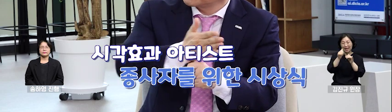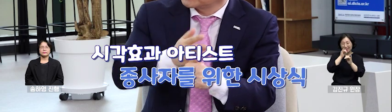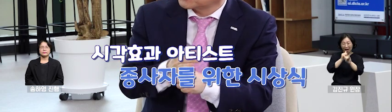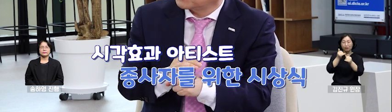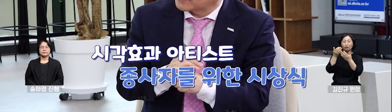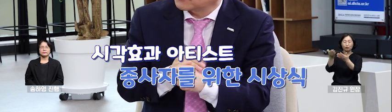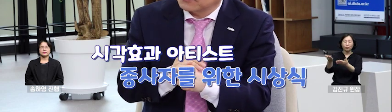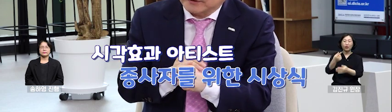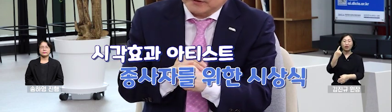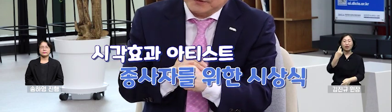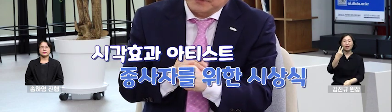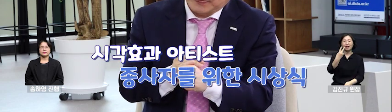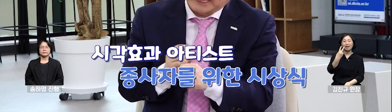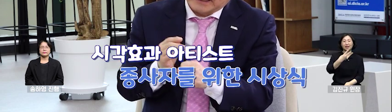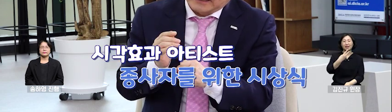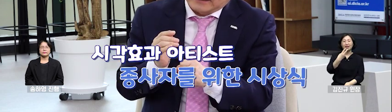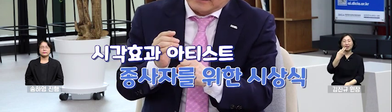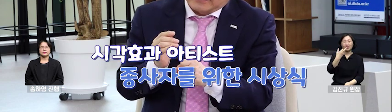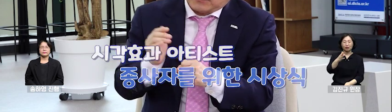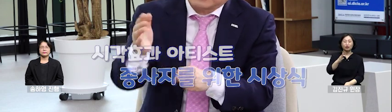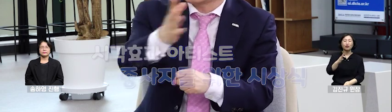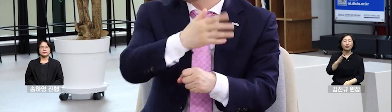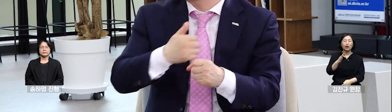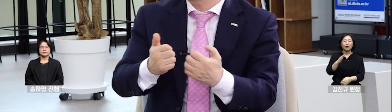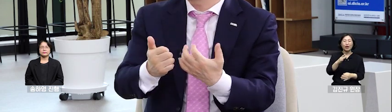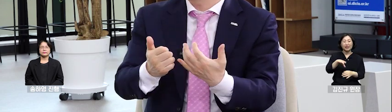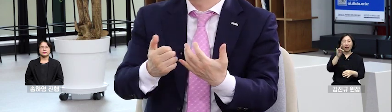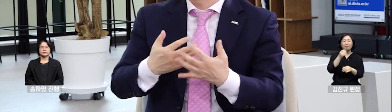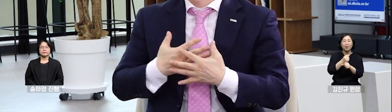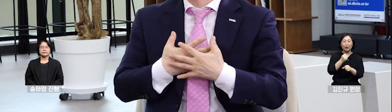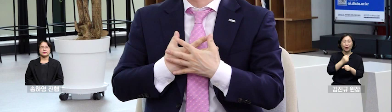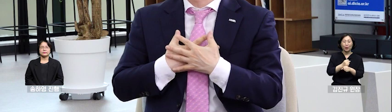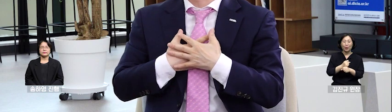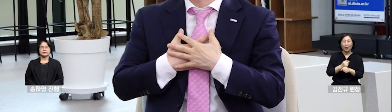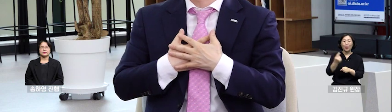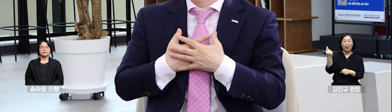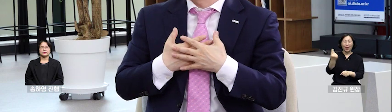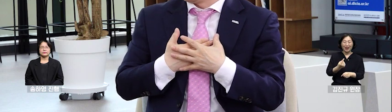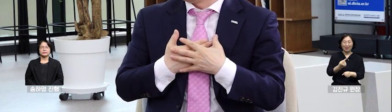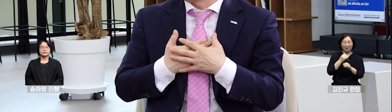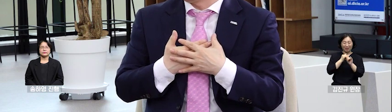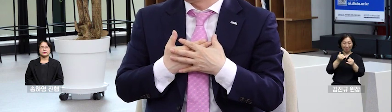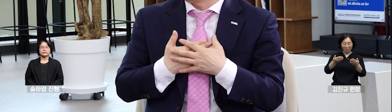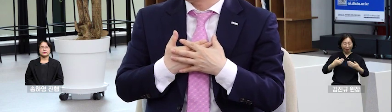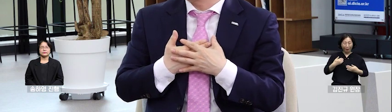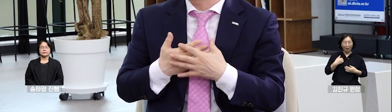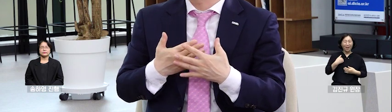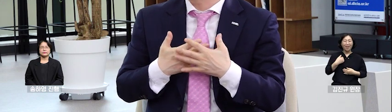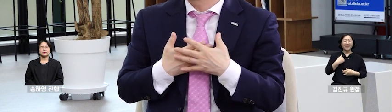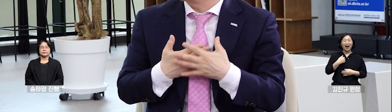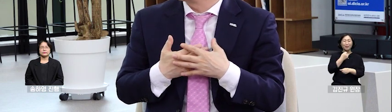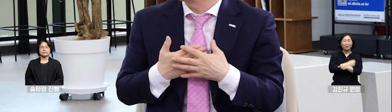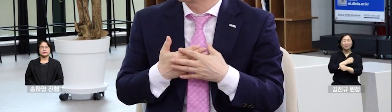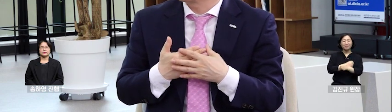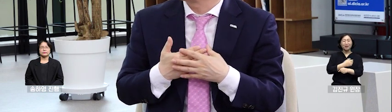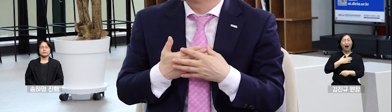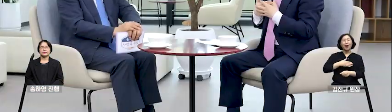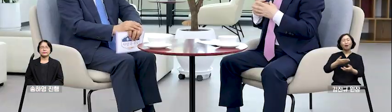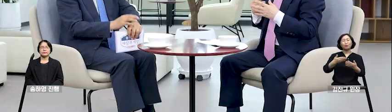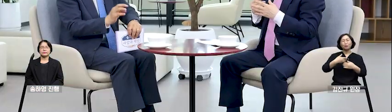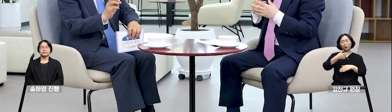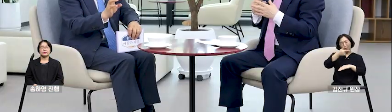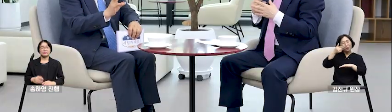19년째 처음 만들었구요 봐서 3 밭은 10에서 자기들을 알아 줘서 너무 고맙다 라고 얘기 할때 좀 뭉클